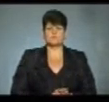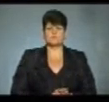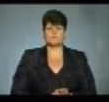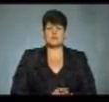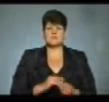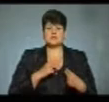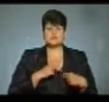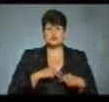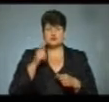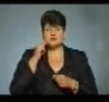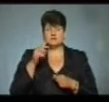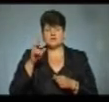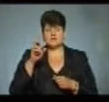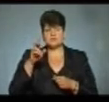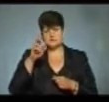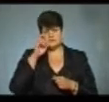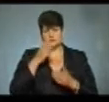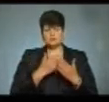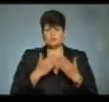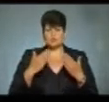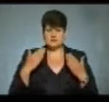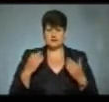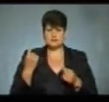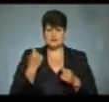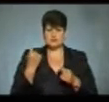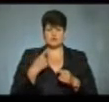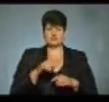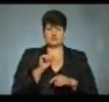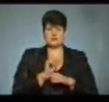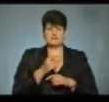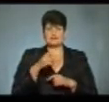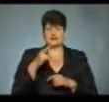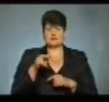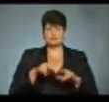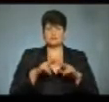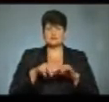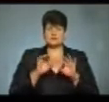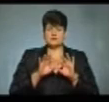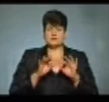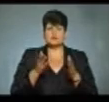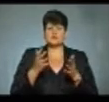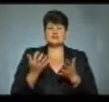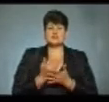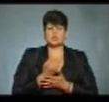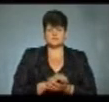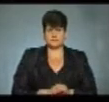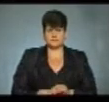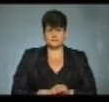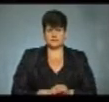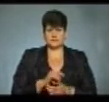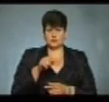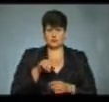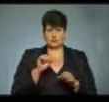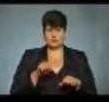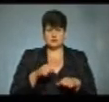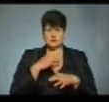Працівник Чортківського краєзнавчого музею Володимир Добрянський одним з перших зупинив хід будівництва. Він розповів, які саме останки знайшли. Тут можна